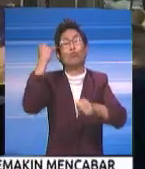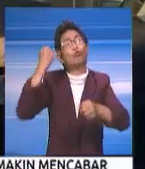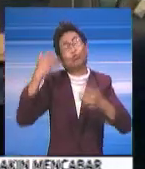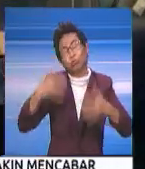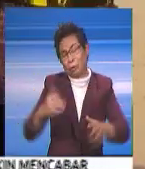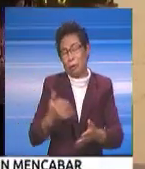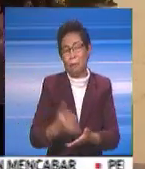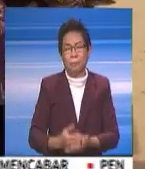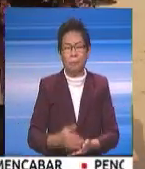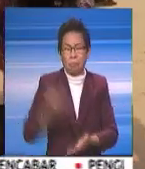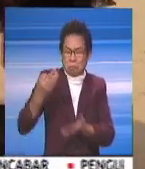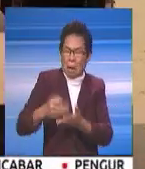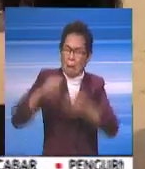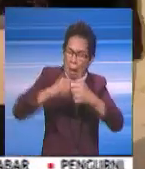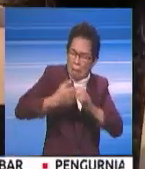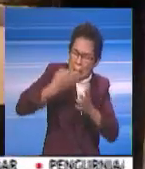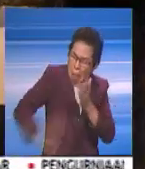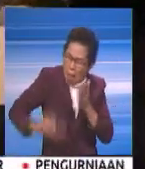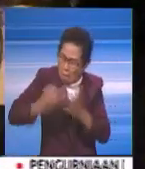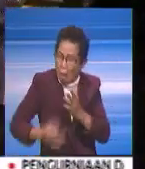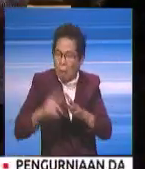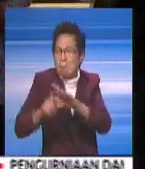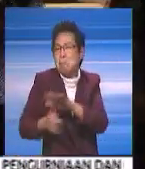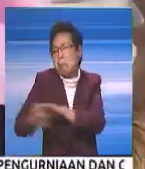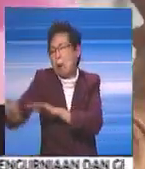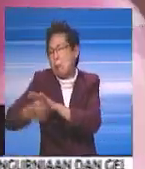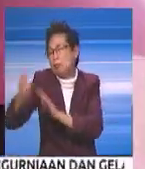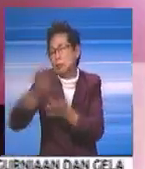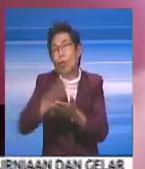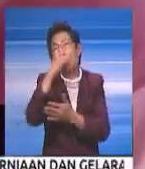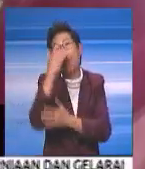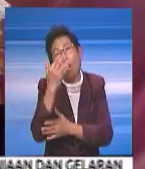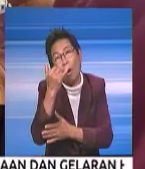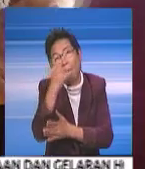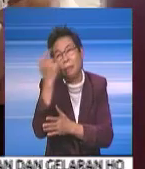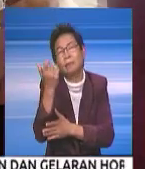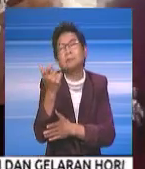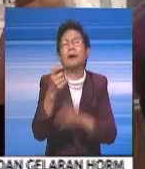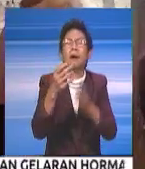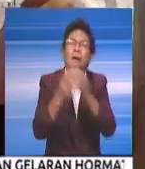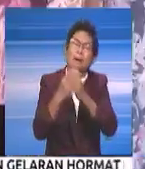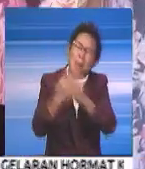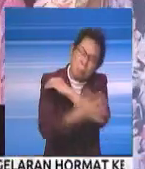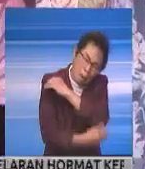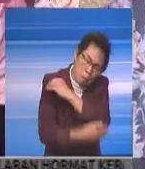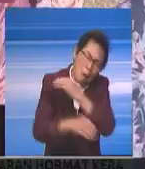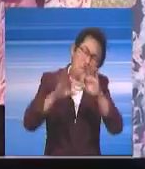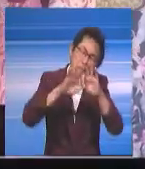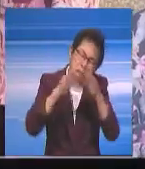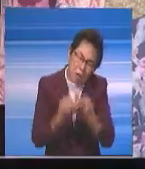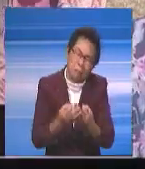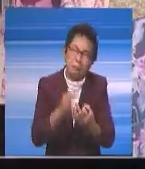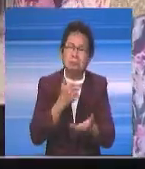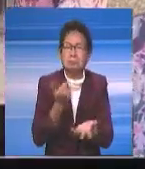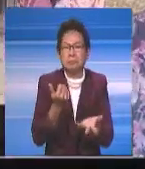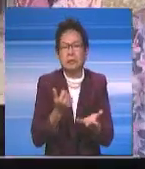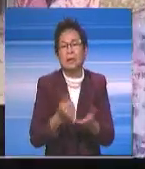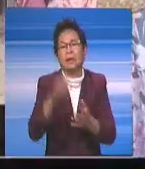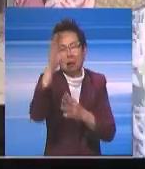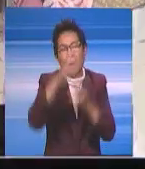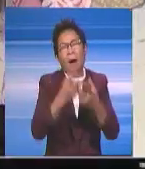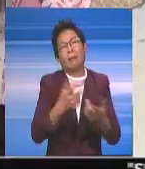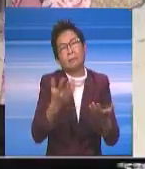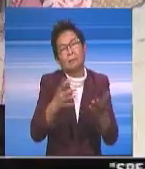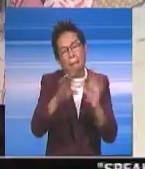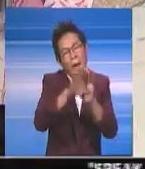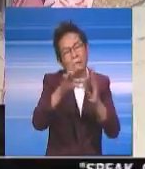gagal hadir ke sekolah banyak dikaitkan dengan isu kemiskinan hidup warga yang mengganggu perbelanjaran pelajar. Selain isu sosial lain seperti penceraian ibu